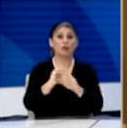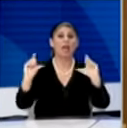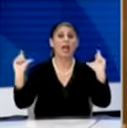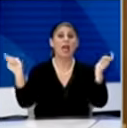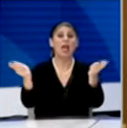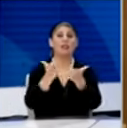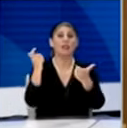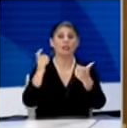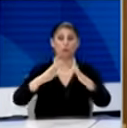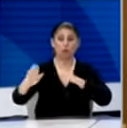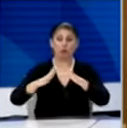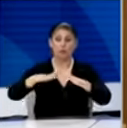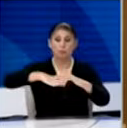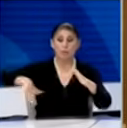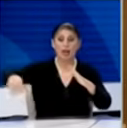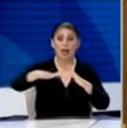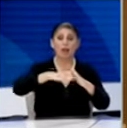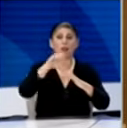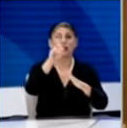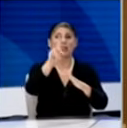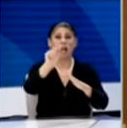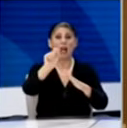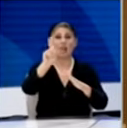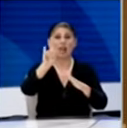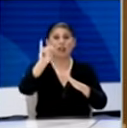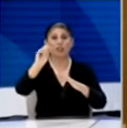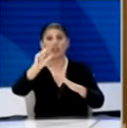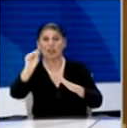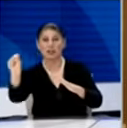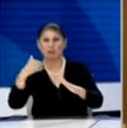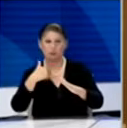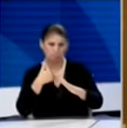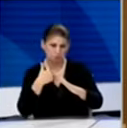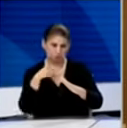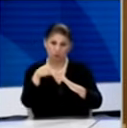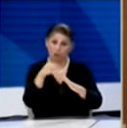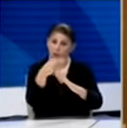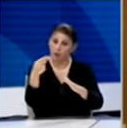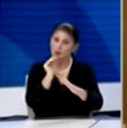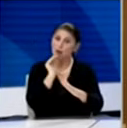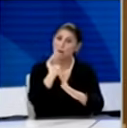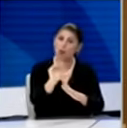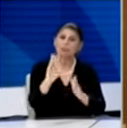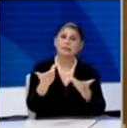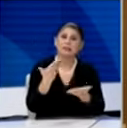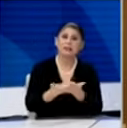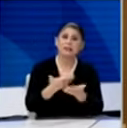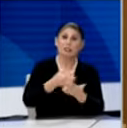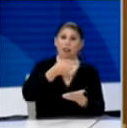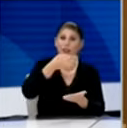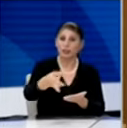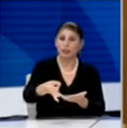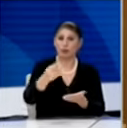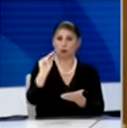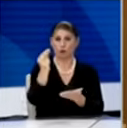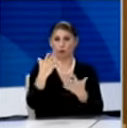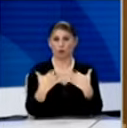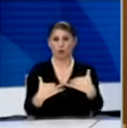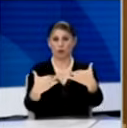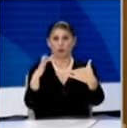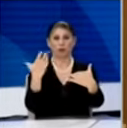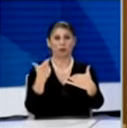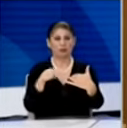Δαδιάς. Τον ρώτησα με βάση ποια στοιχεία δήλωσε στη Βουλή